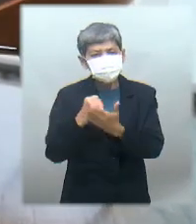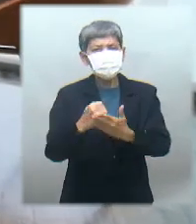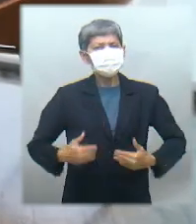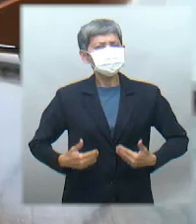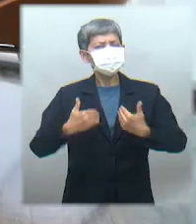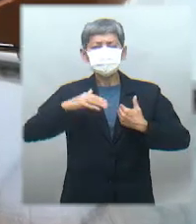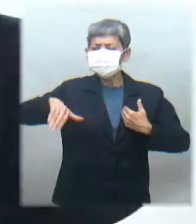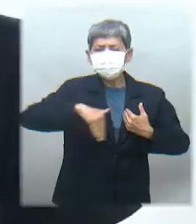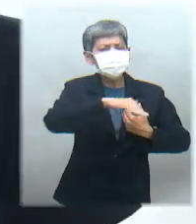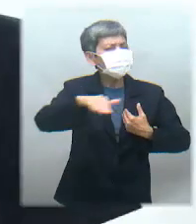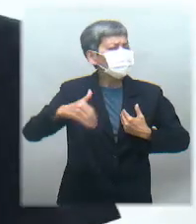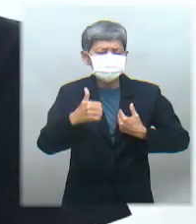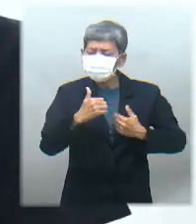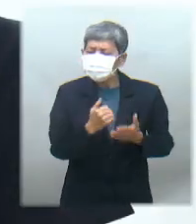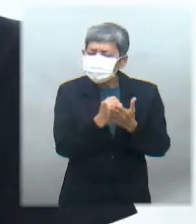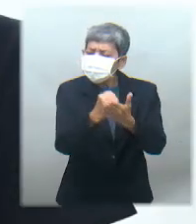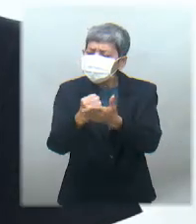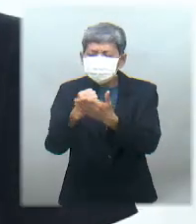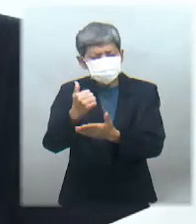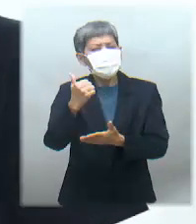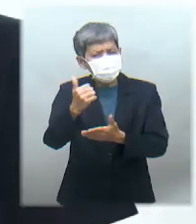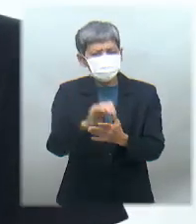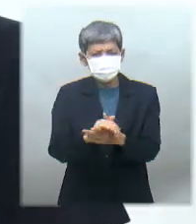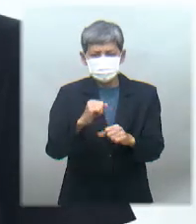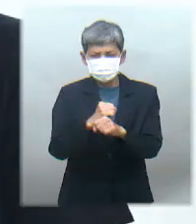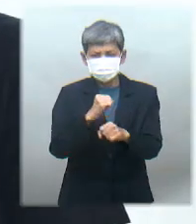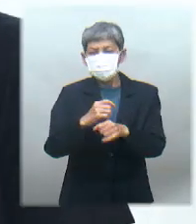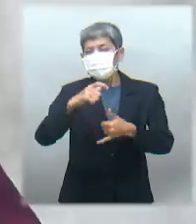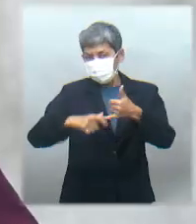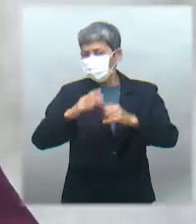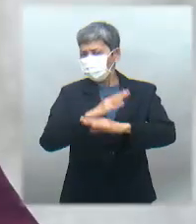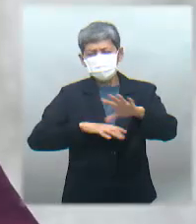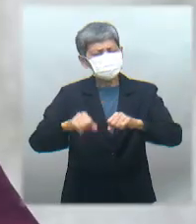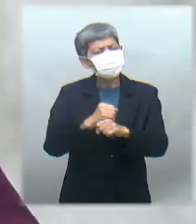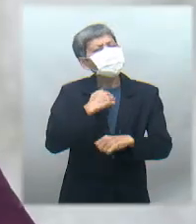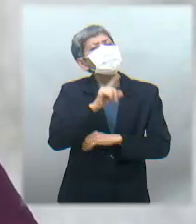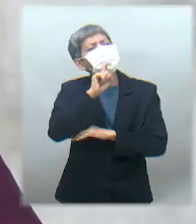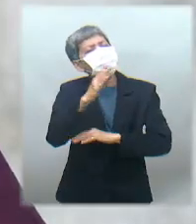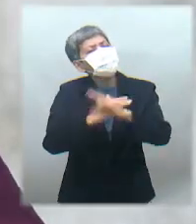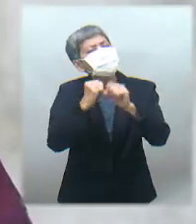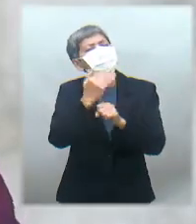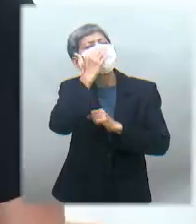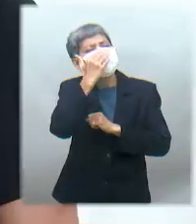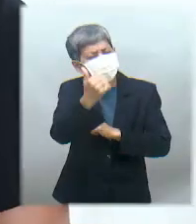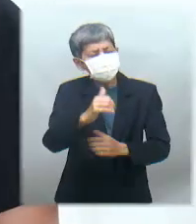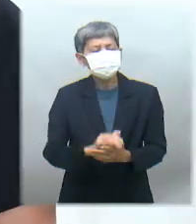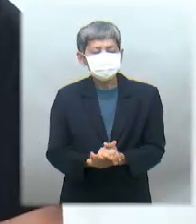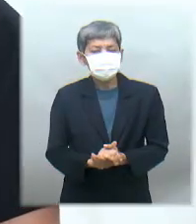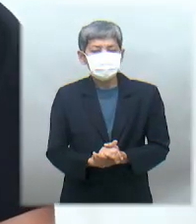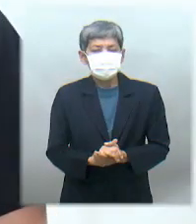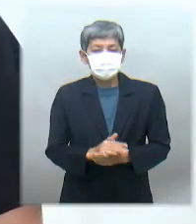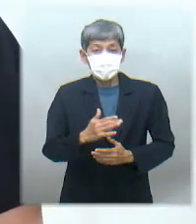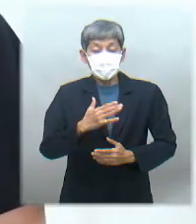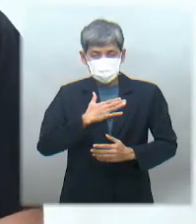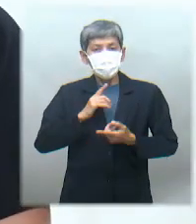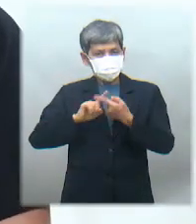ให้ชีวิตทุคนดีขึ้นแก้ปัหาใหกคนได้โดยใช้สัยภาพขคนพิการทำไมต้องคนพิการเนองจากเหโ